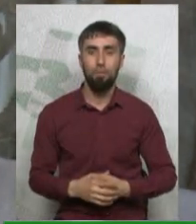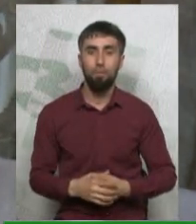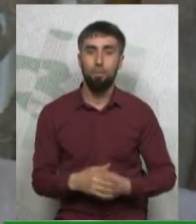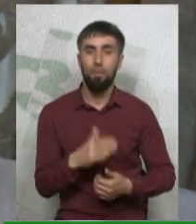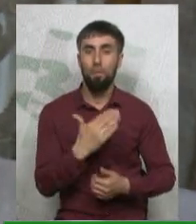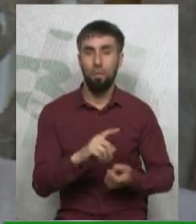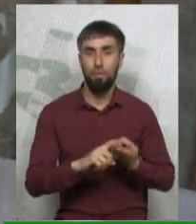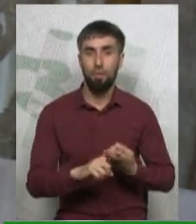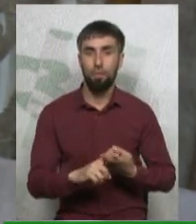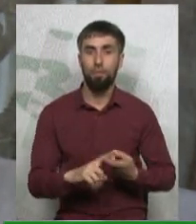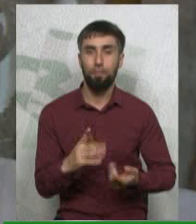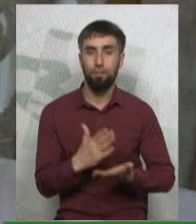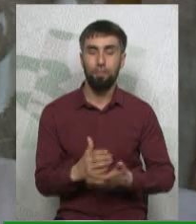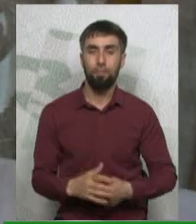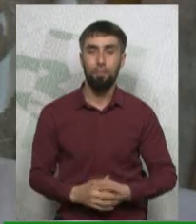садится.